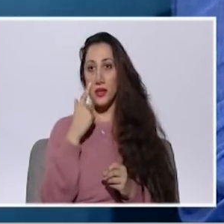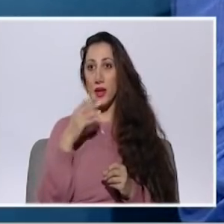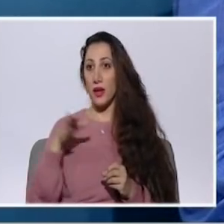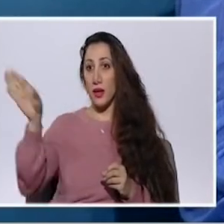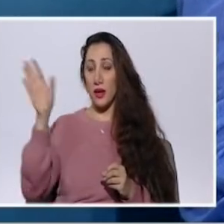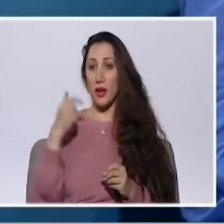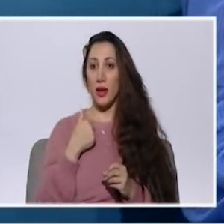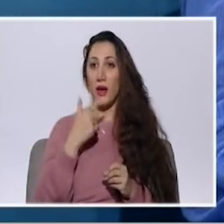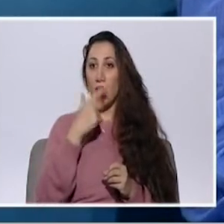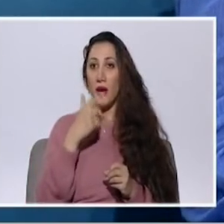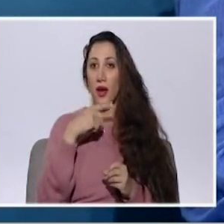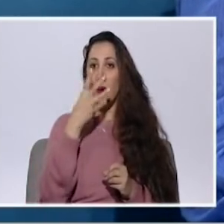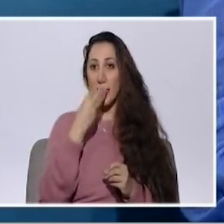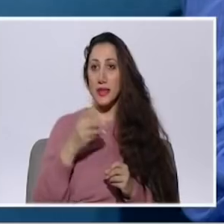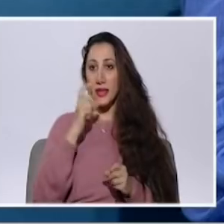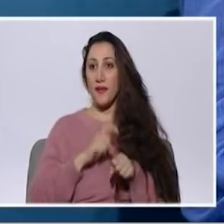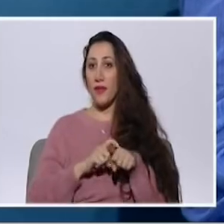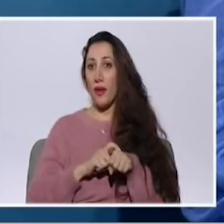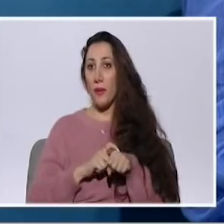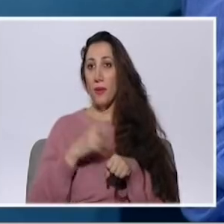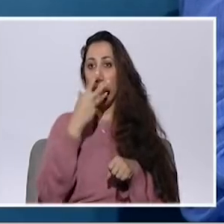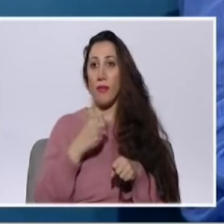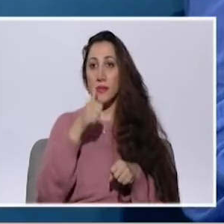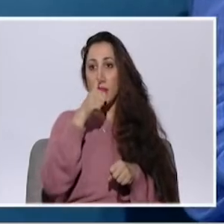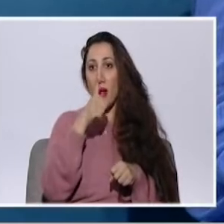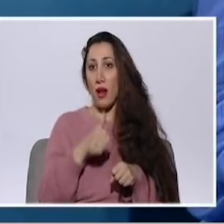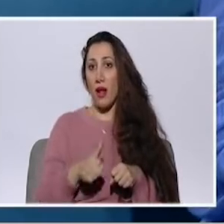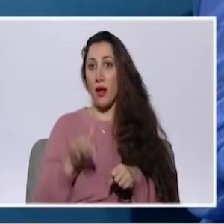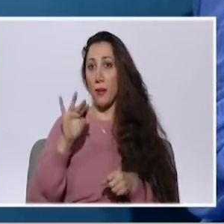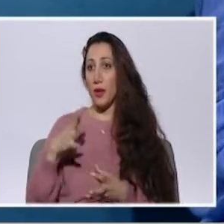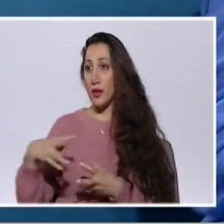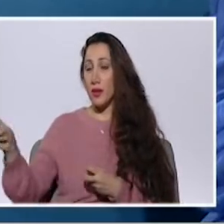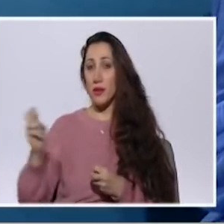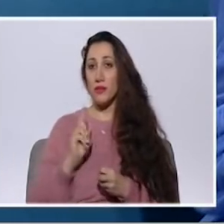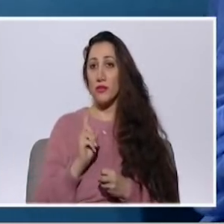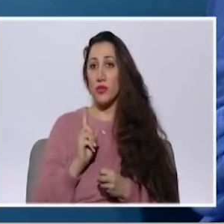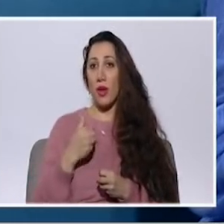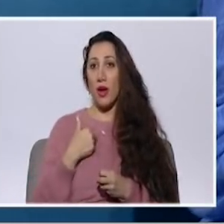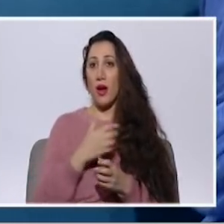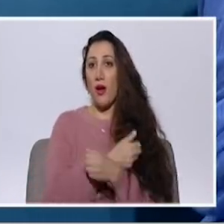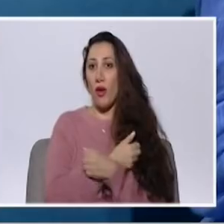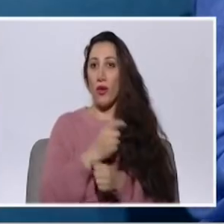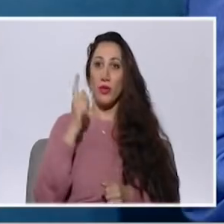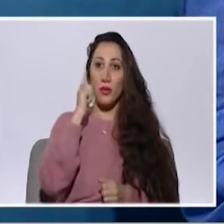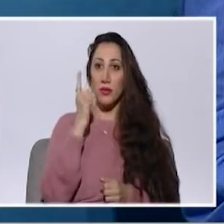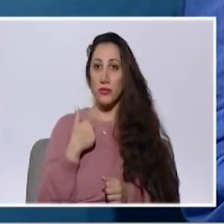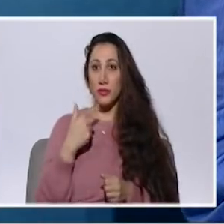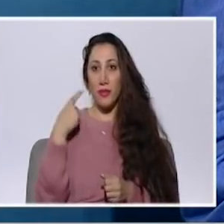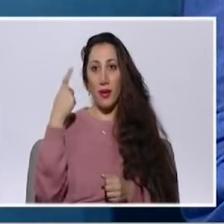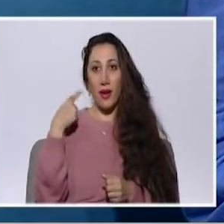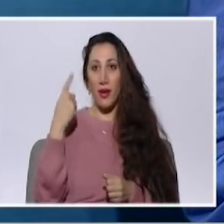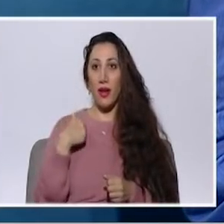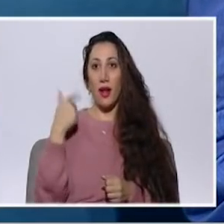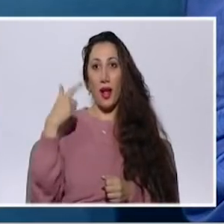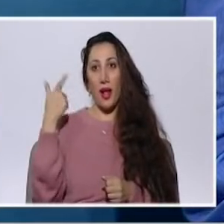دم نزيف من مناخيري. كنت مثلا ابقى قاعده مع نور وحضناها ونفسها في نفسي واصحى الاقي ده